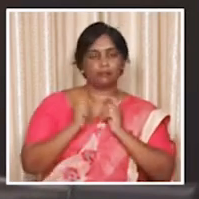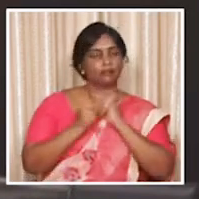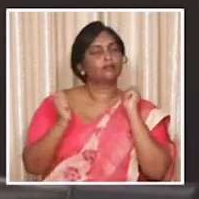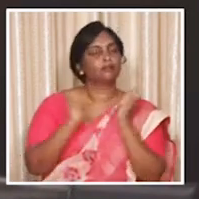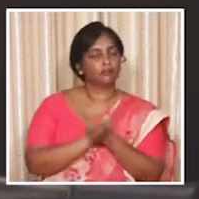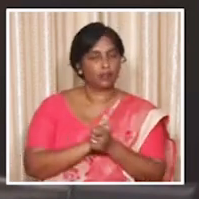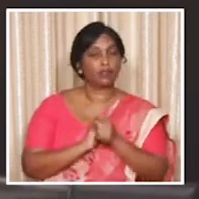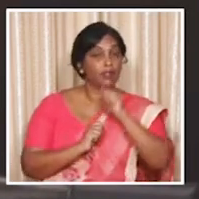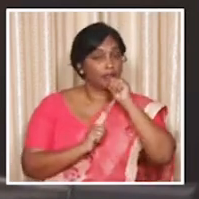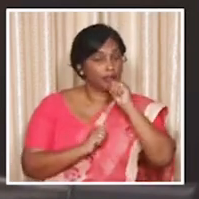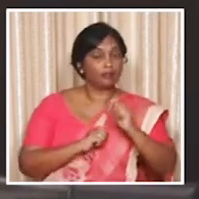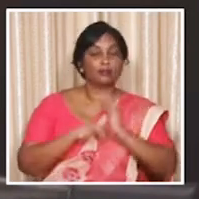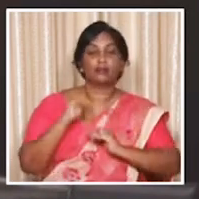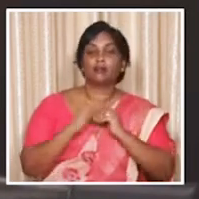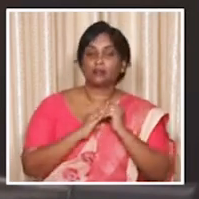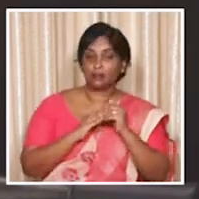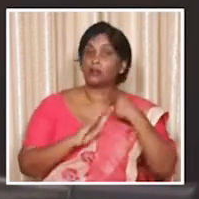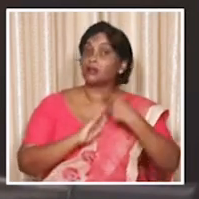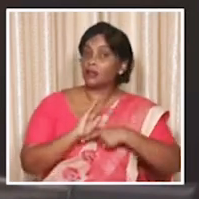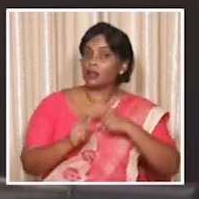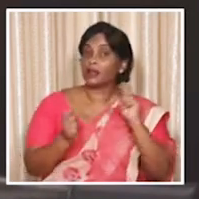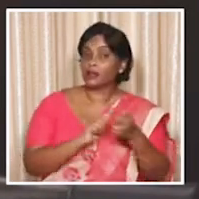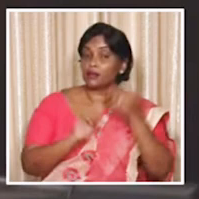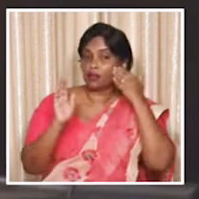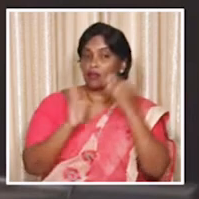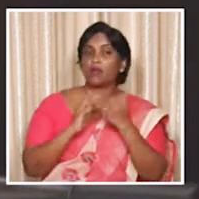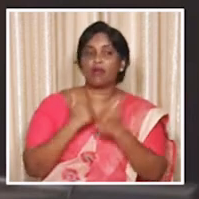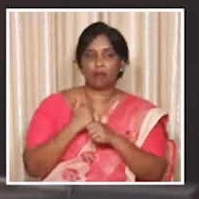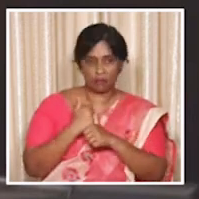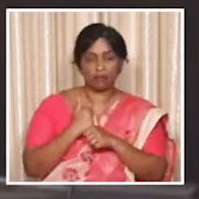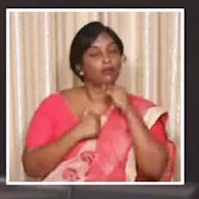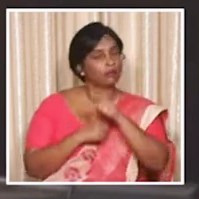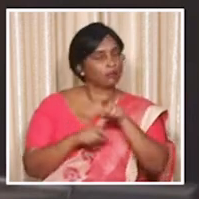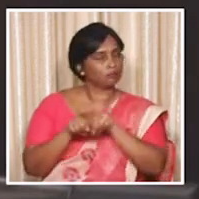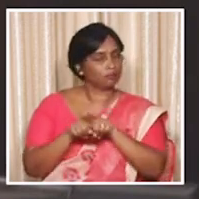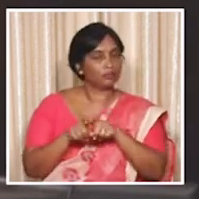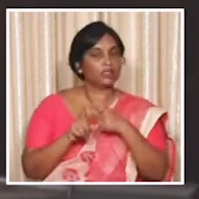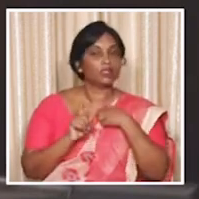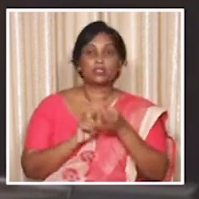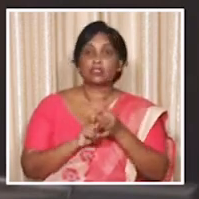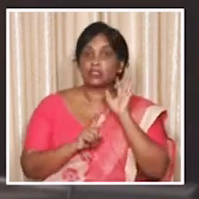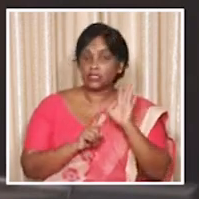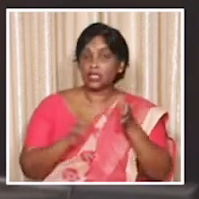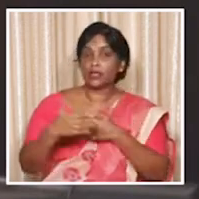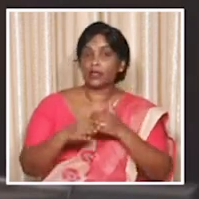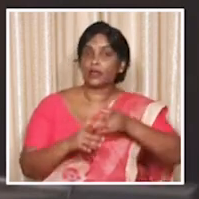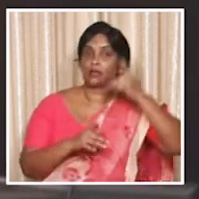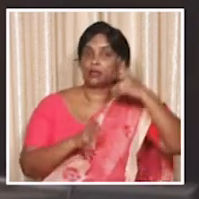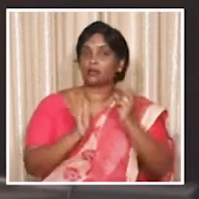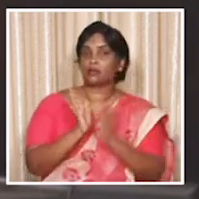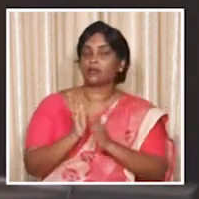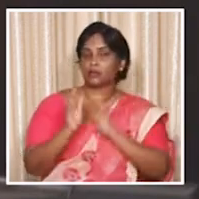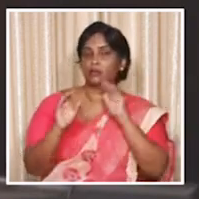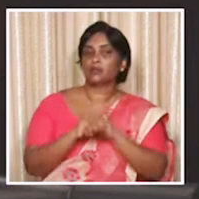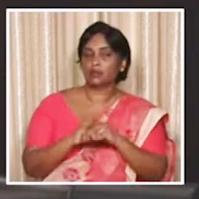කරලා නිශ්චිත ක්‍රමවේදයක් මේ රටේ ක්‍රිකට් වෙනුවෙන් හදන්න ඕනි. ඒ නිසා තමයි ජනාධිපතිතුමා කැබිනට් අනුකමිටුවක් පත්